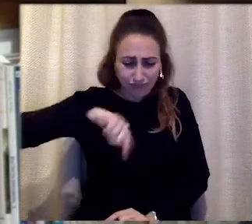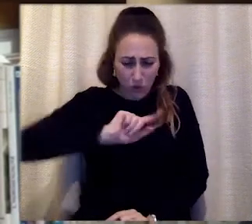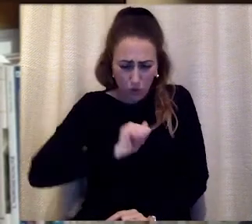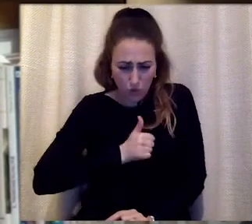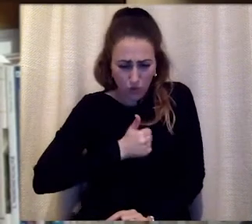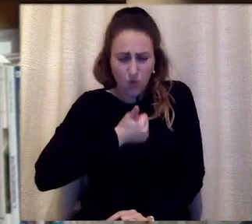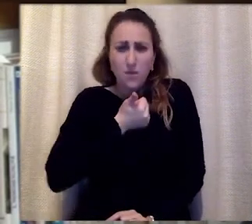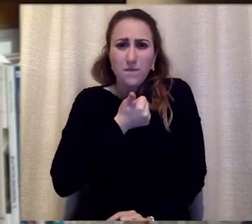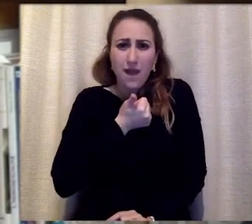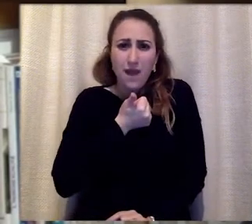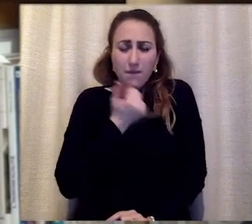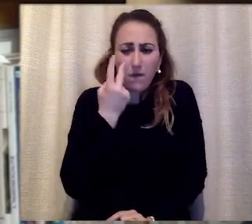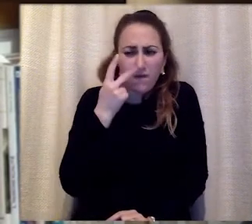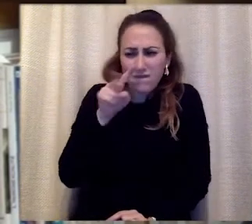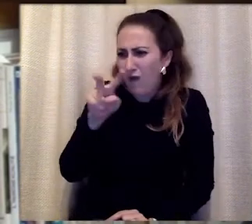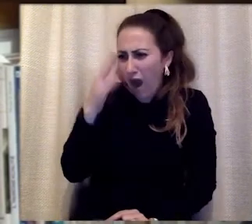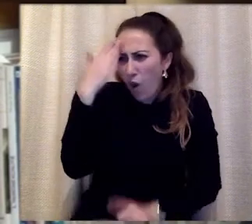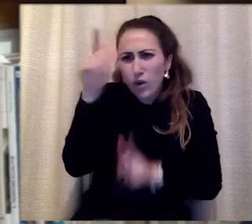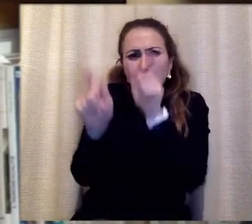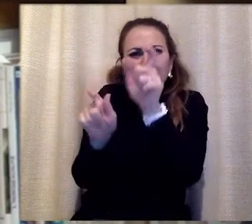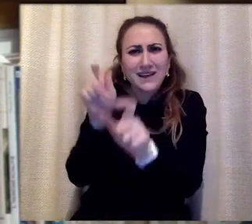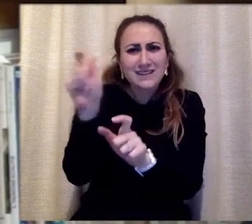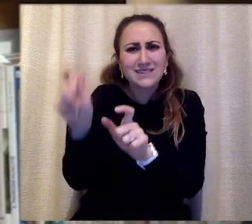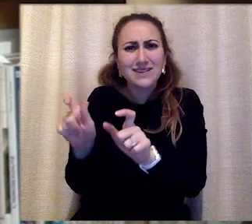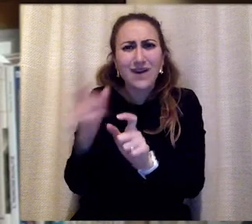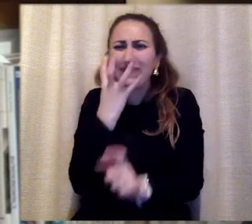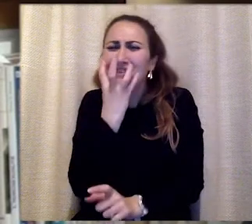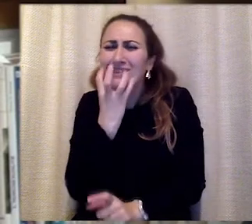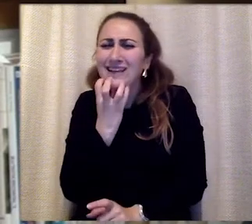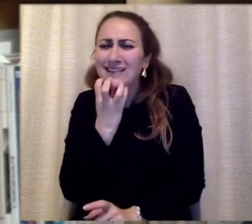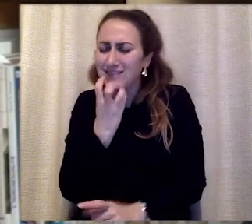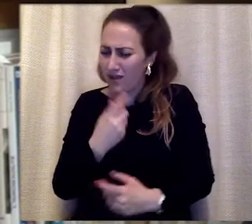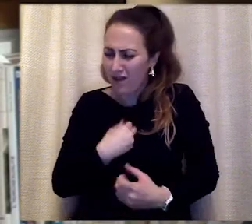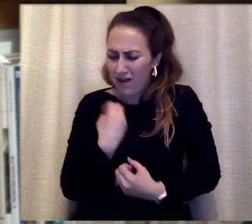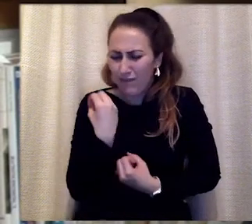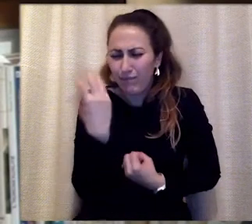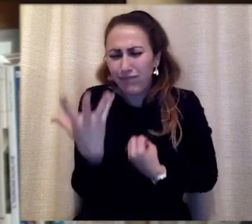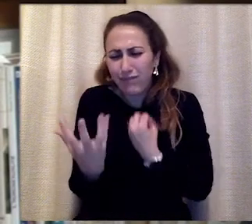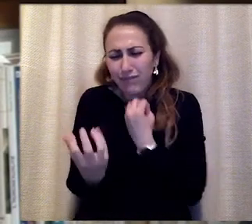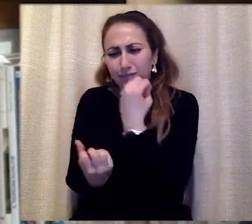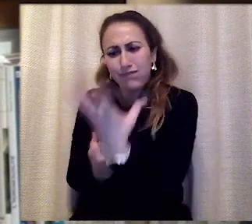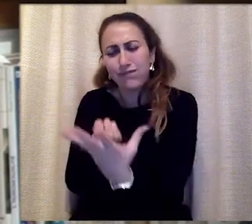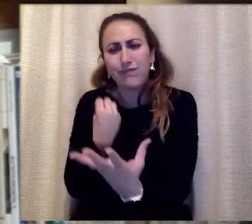tour consoler ceux qui ont besoin de vivre cette consolation.